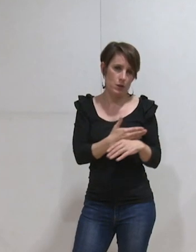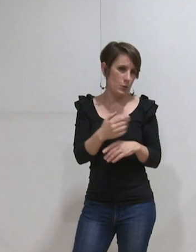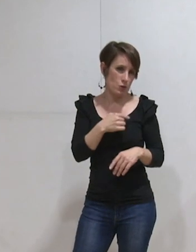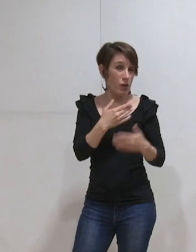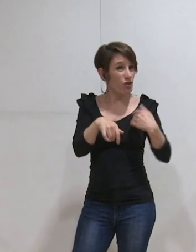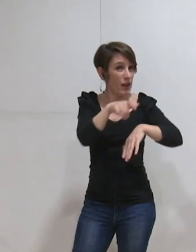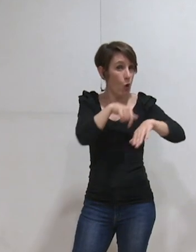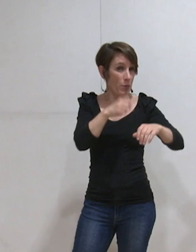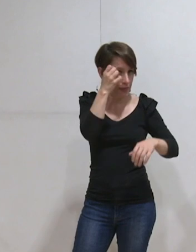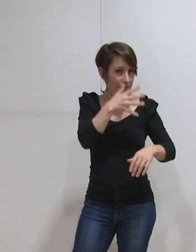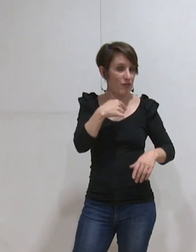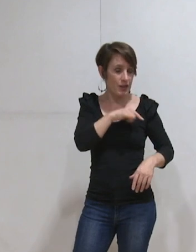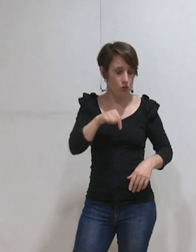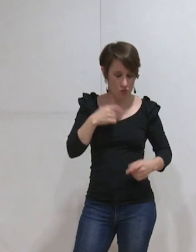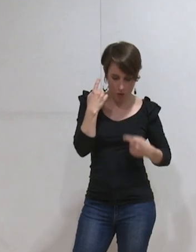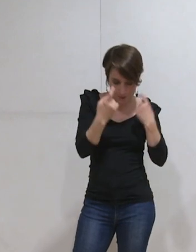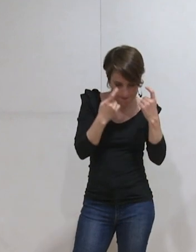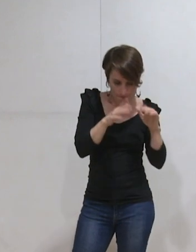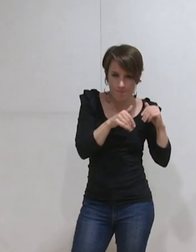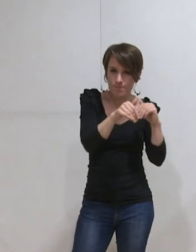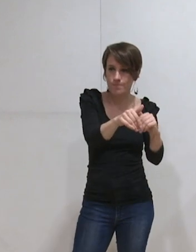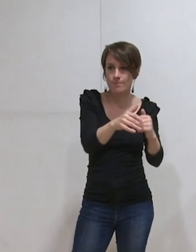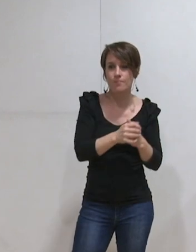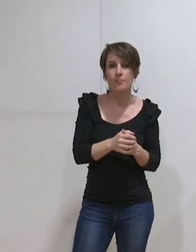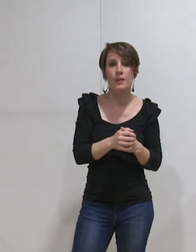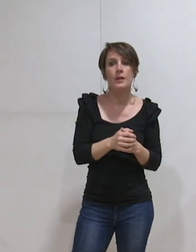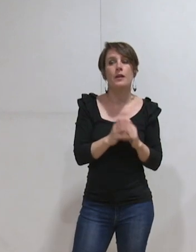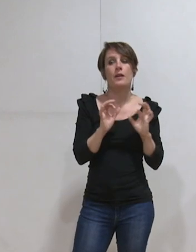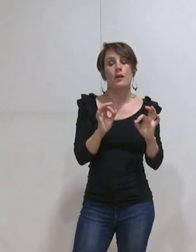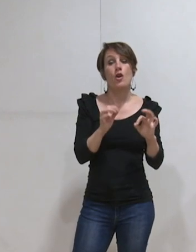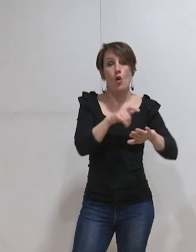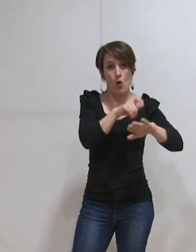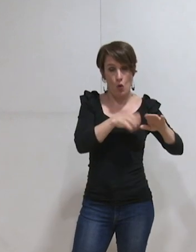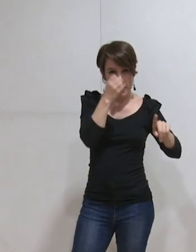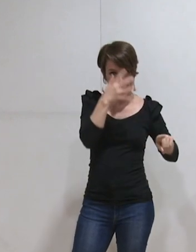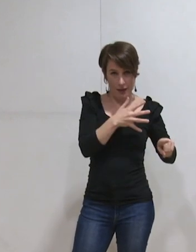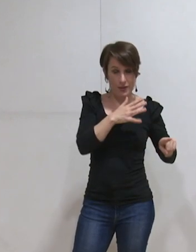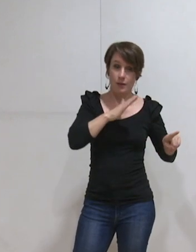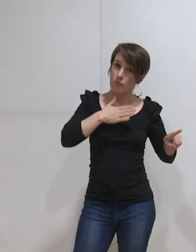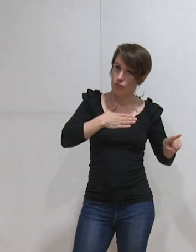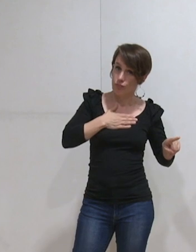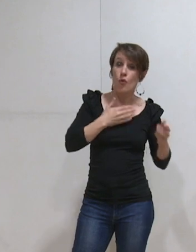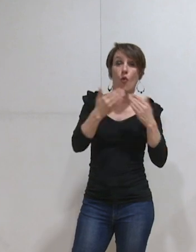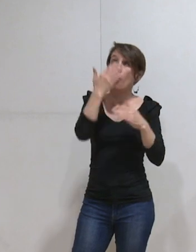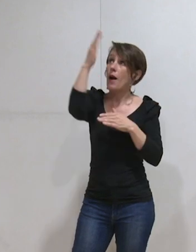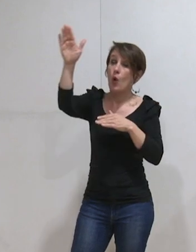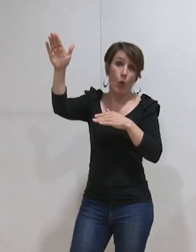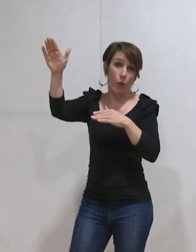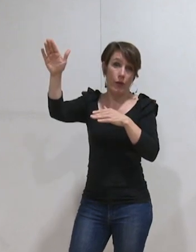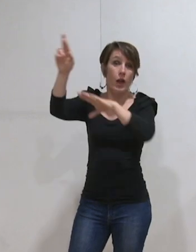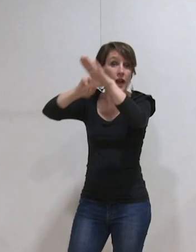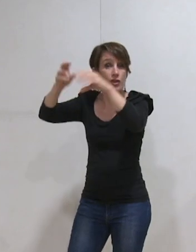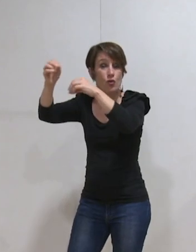d'avis j'insiste sur un point quand même c'est que notre comité d'avis contrairement à ce qui se passe dans d'autres institutions dans d'autres collectivités est